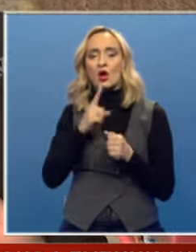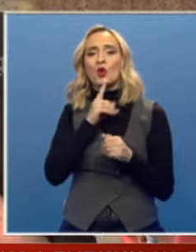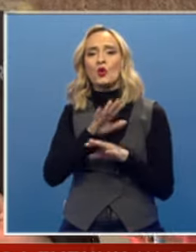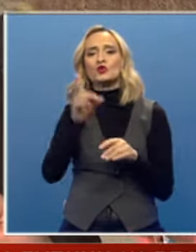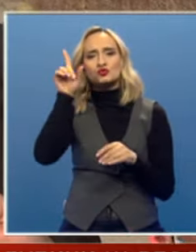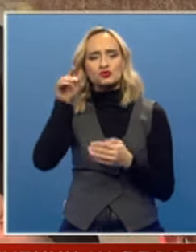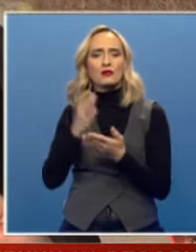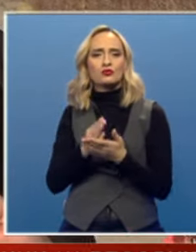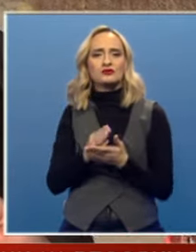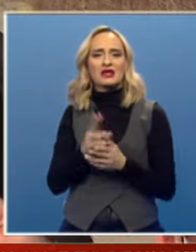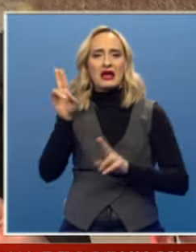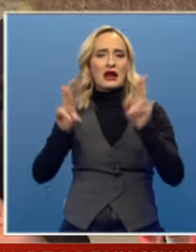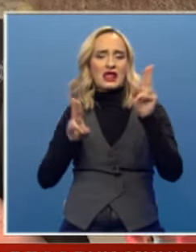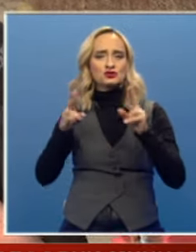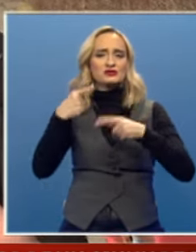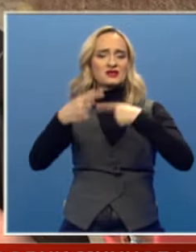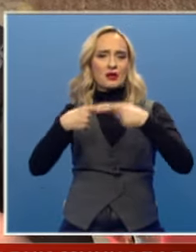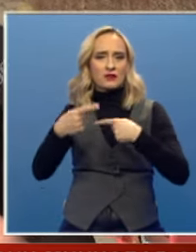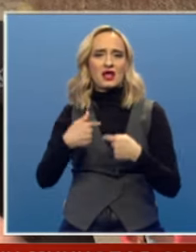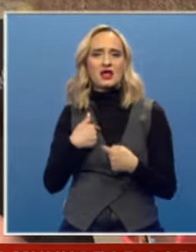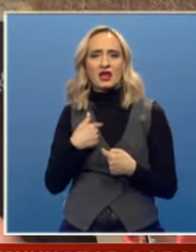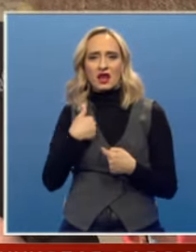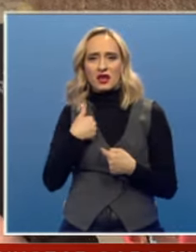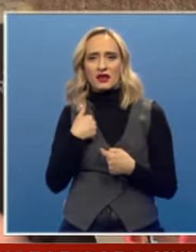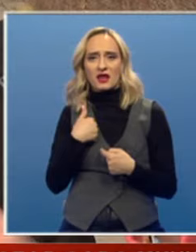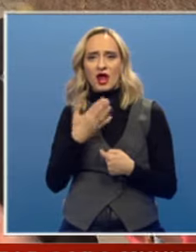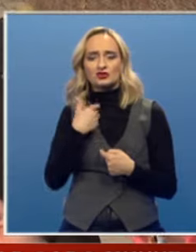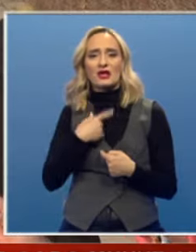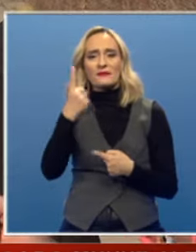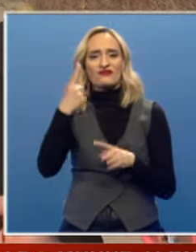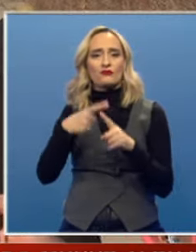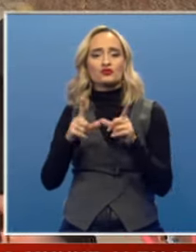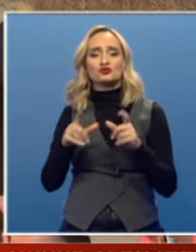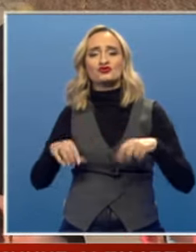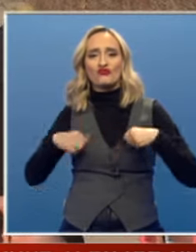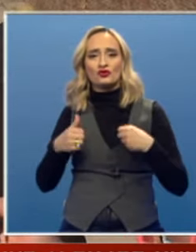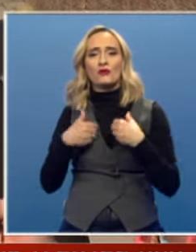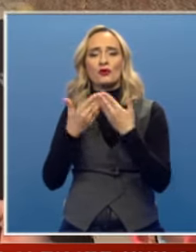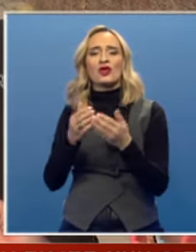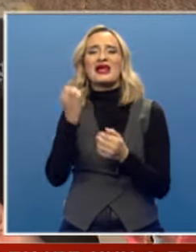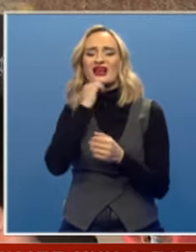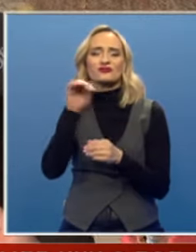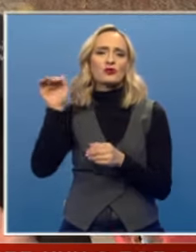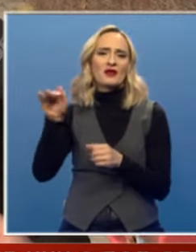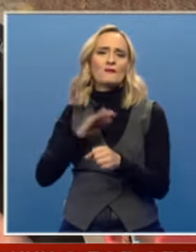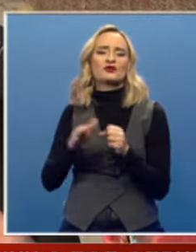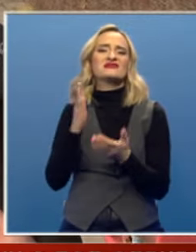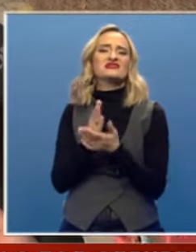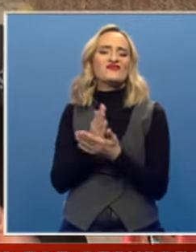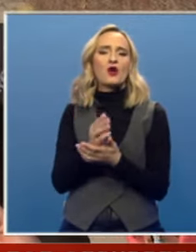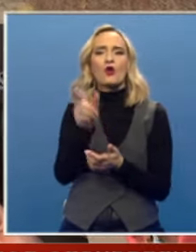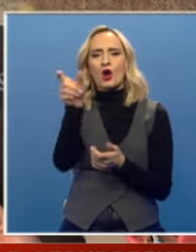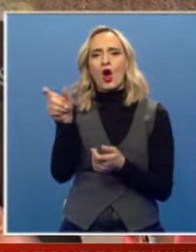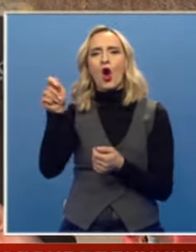bude glasao za rebalans, ja ću tad prvi put u životu podnijeti krivičnu prijavu protiv svakog